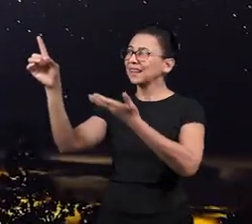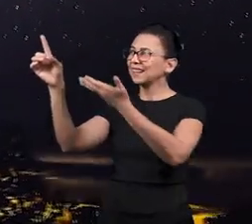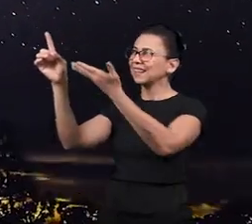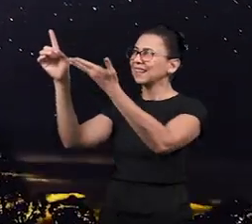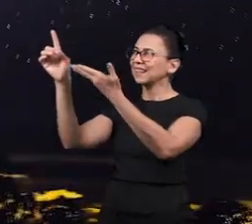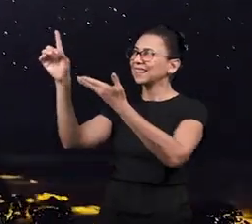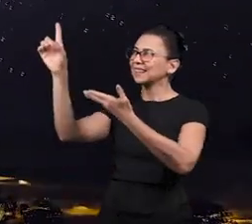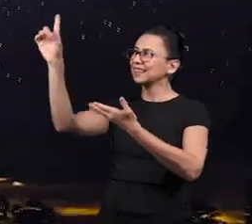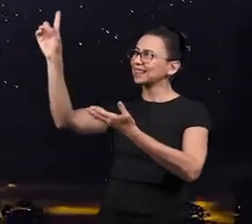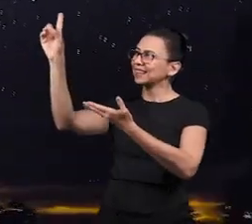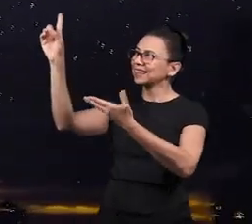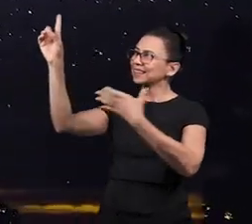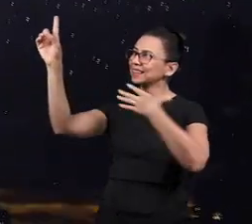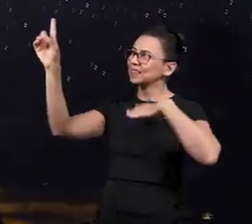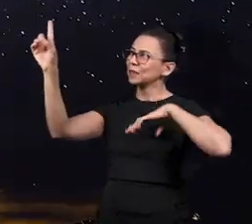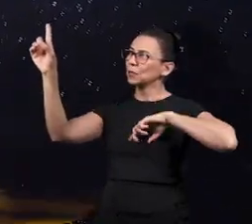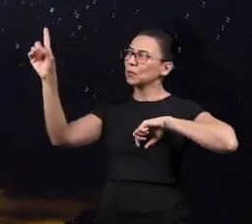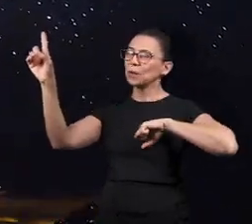Este